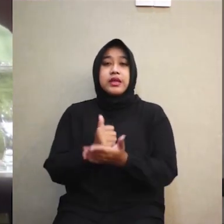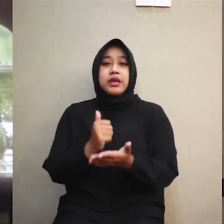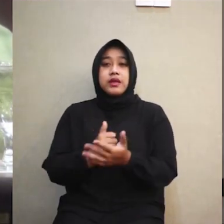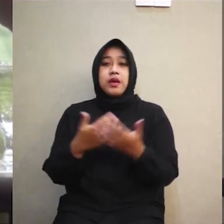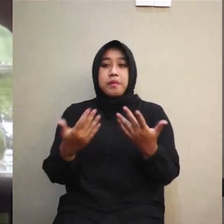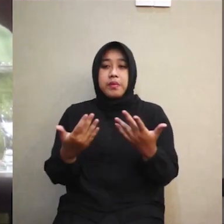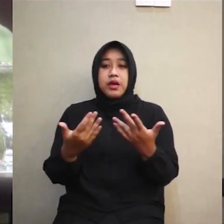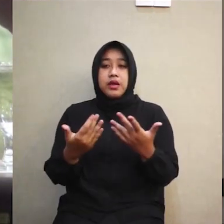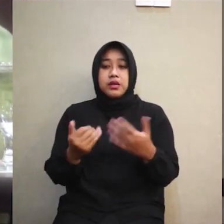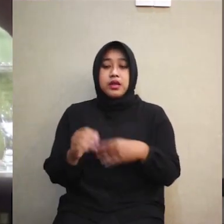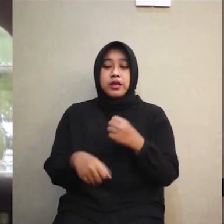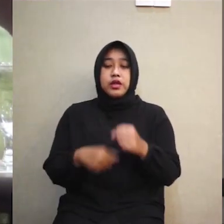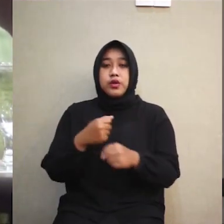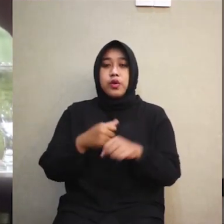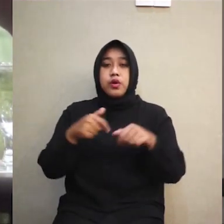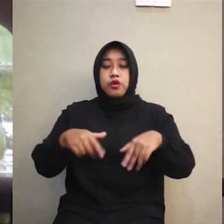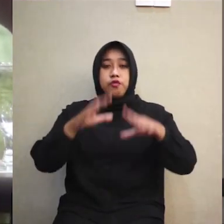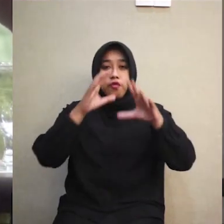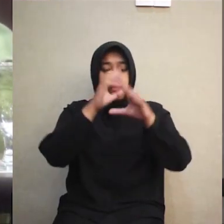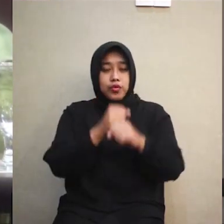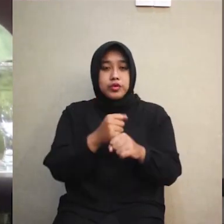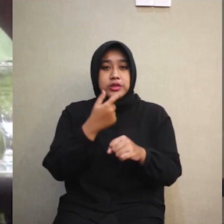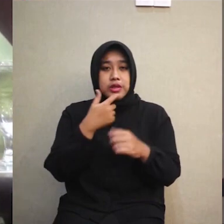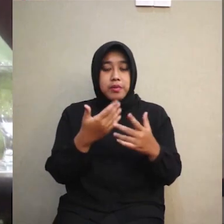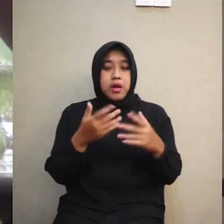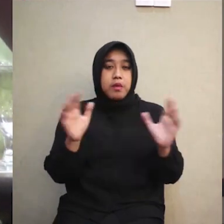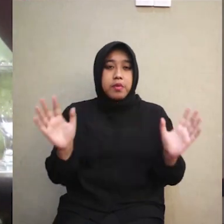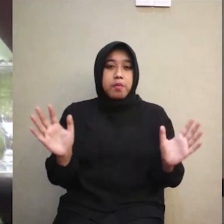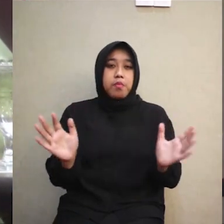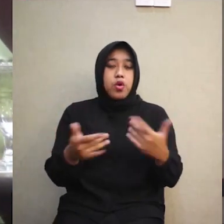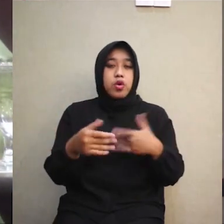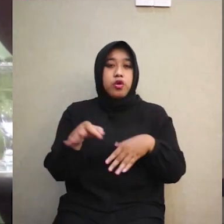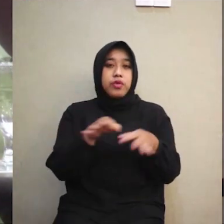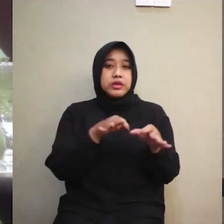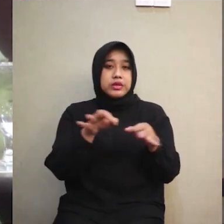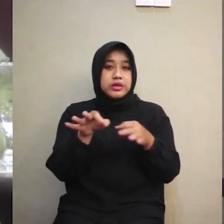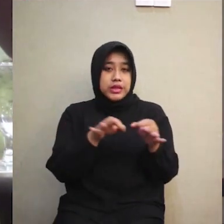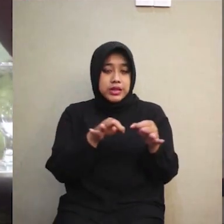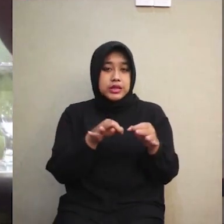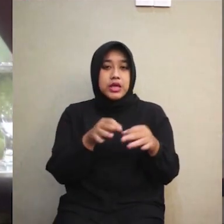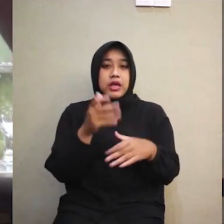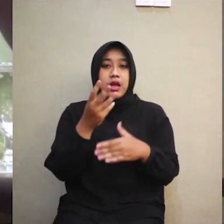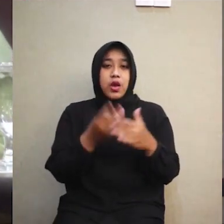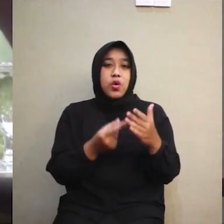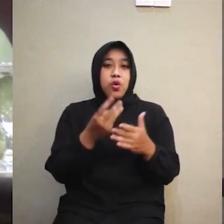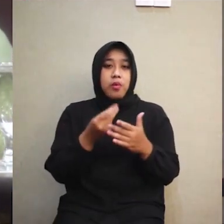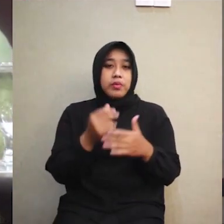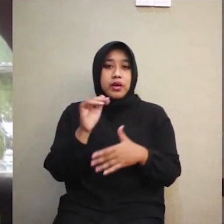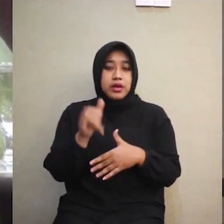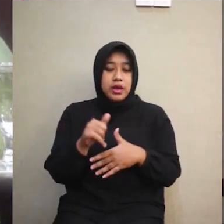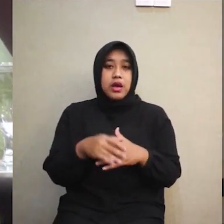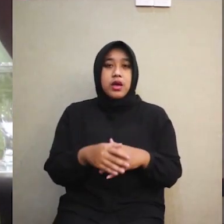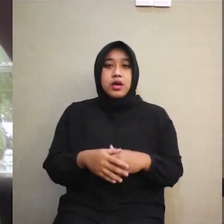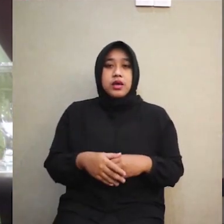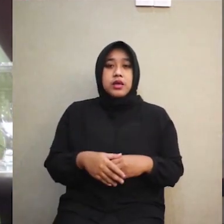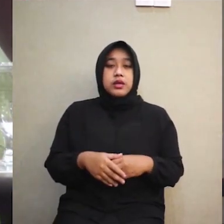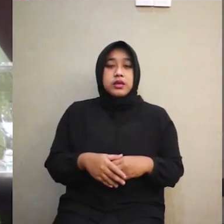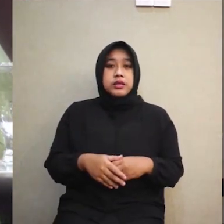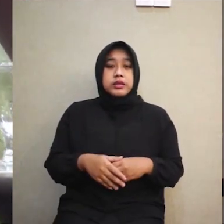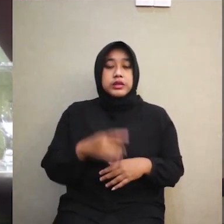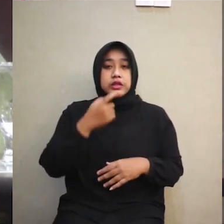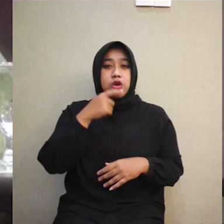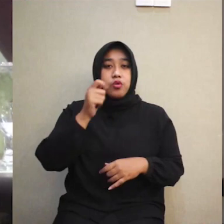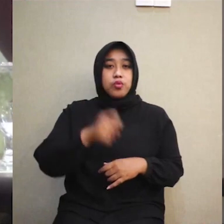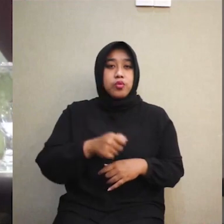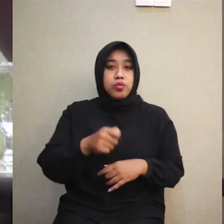yang tahun ini konsentrasinya pada pembangunan infrastruktur dan ekonomi gitu sementara di aspek hukum